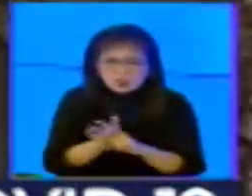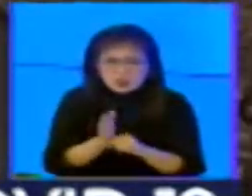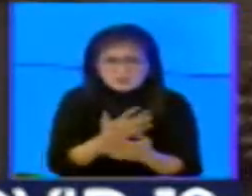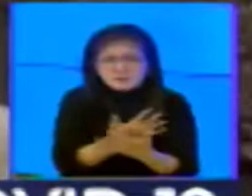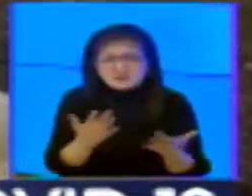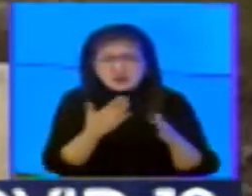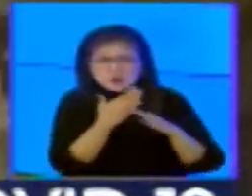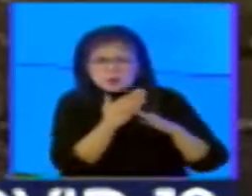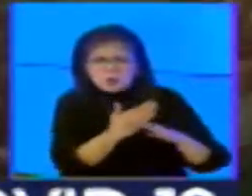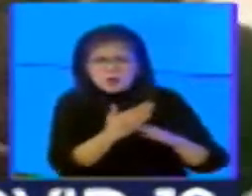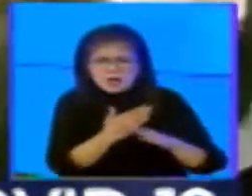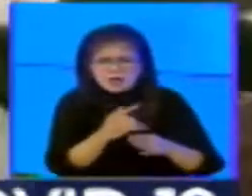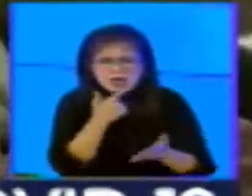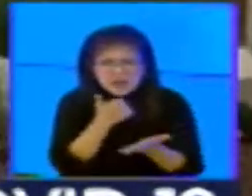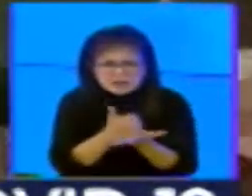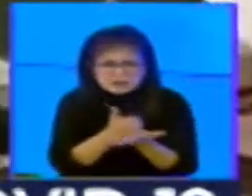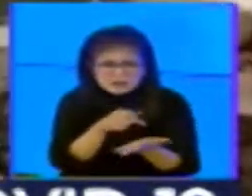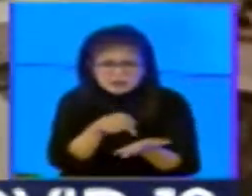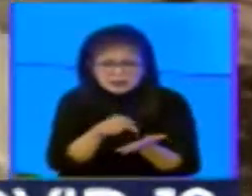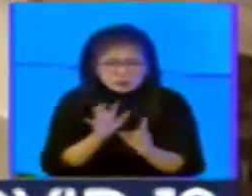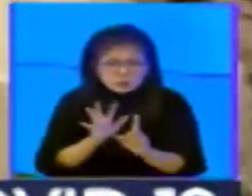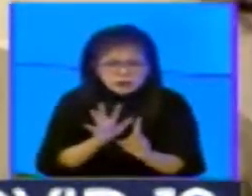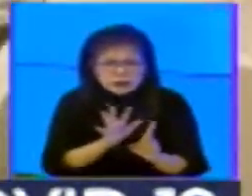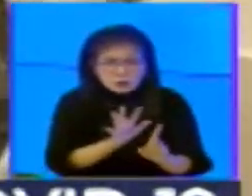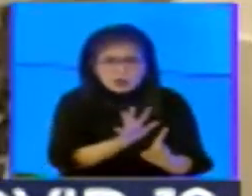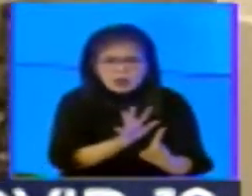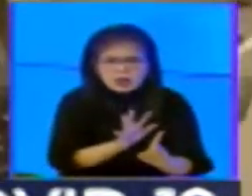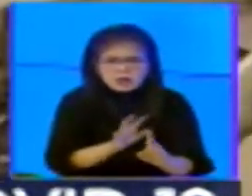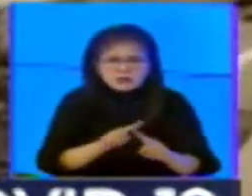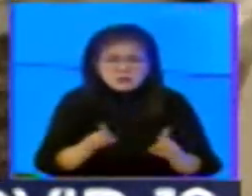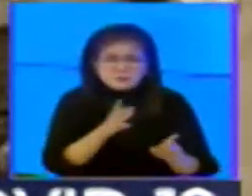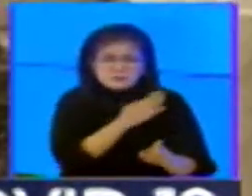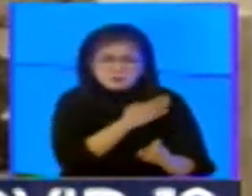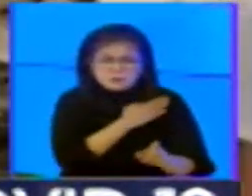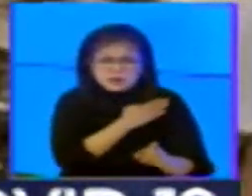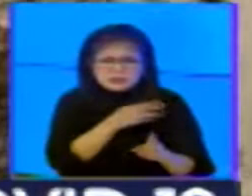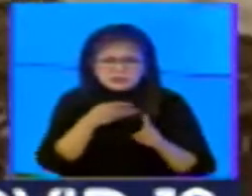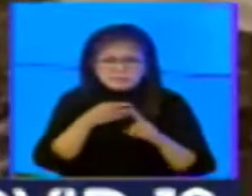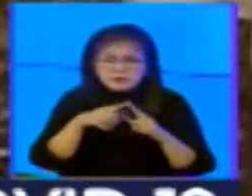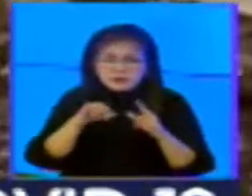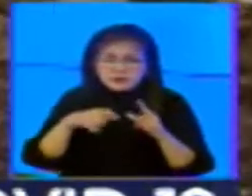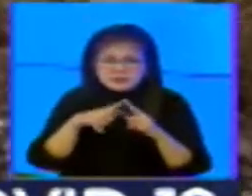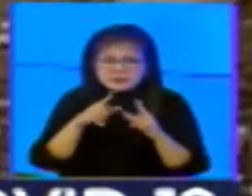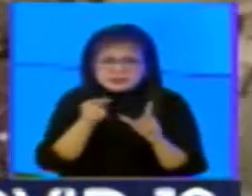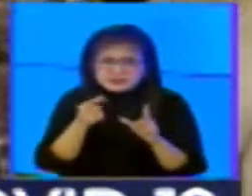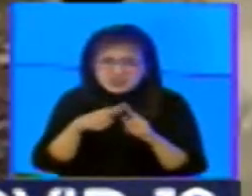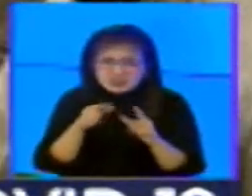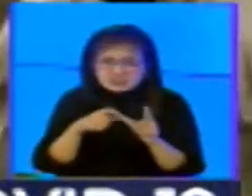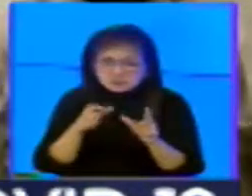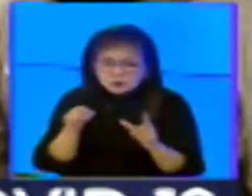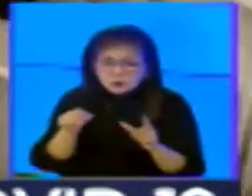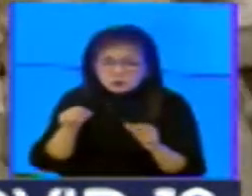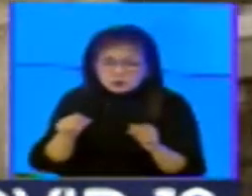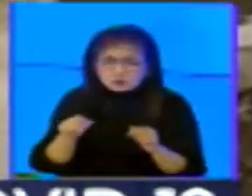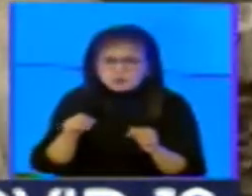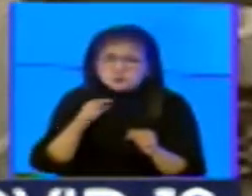dikawal langsung oleh Bupati Banyumas dan Kapolresta Banyumas. Penolakan oleh warga Kelurahan Purwokerto Lor, Kecamatan Purwokerto